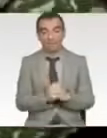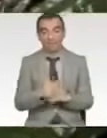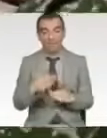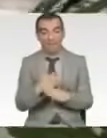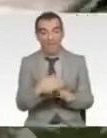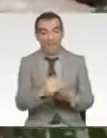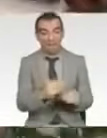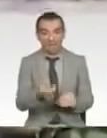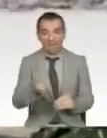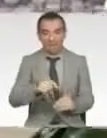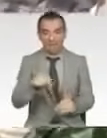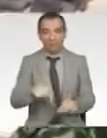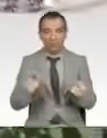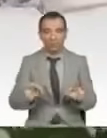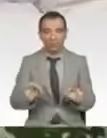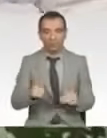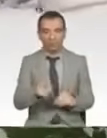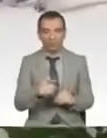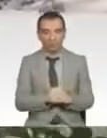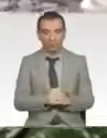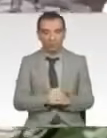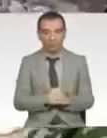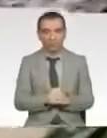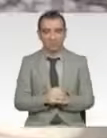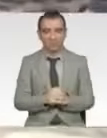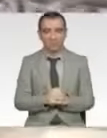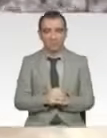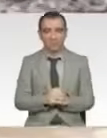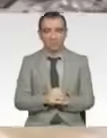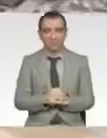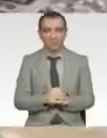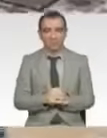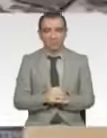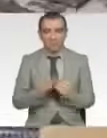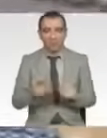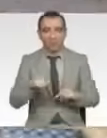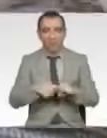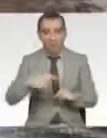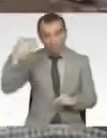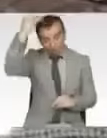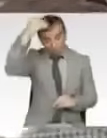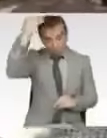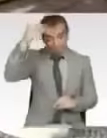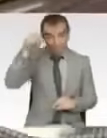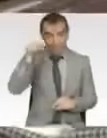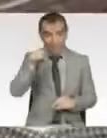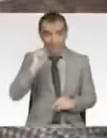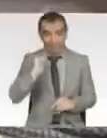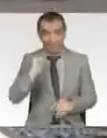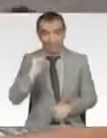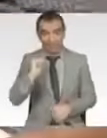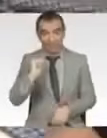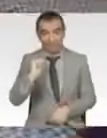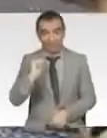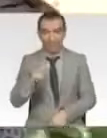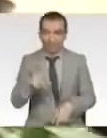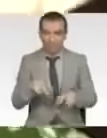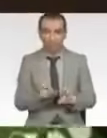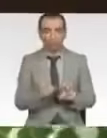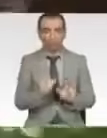Ekmek yapmaya buradan başlayacağız, öyle mi Hülya'cığım? Evet. Peki Hülya Muhtarım. Tamam.